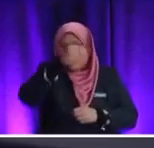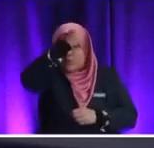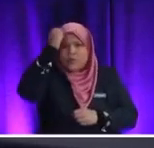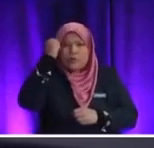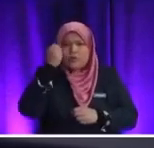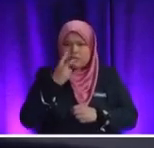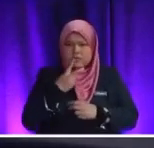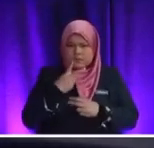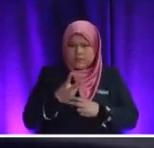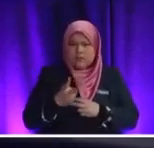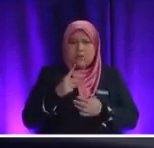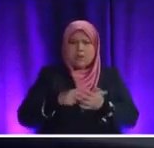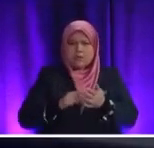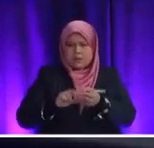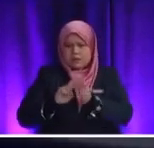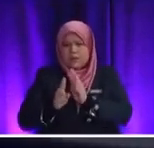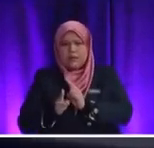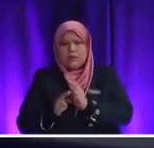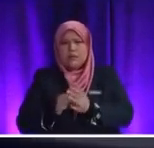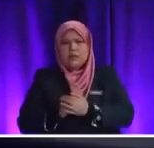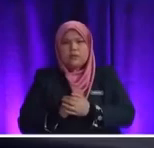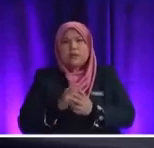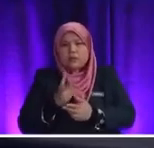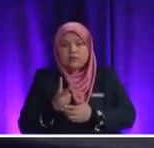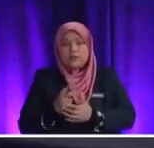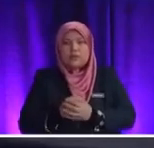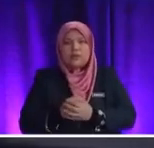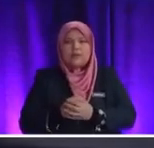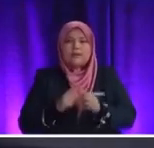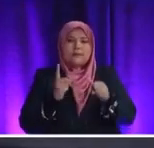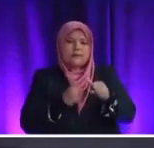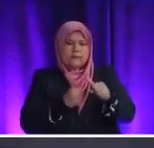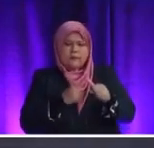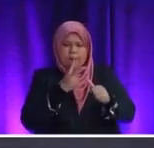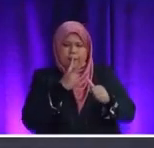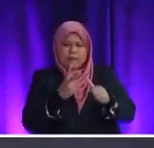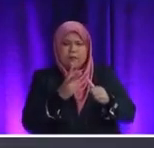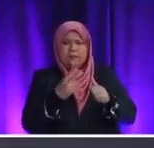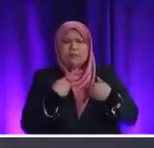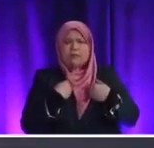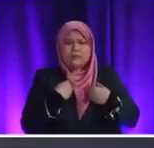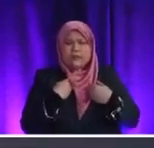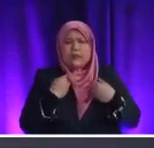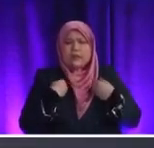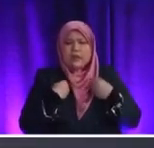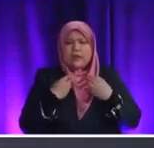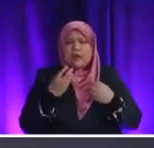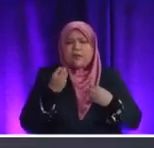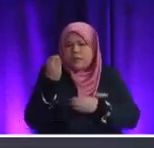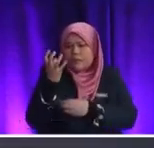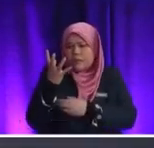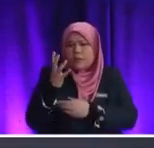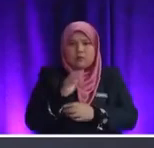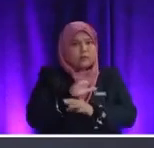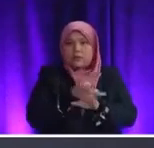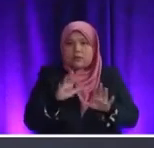Ade nampak Semarang perubahan yang prima sekali Coba tengok yang pertama sekali aku yang saya lihat adalah keadaan Mento itu ya Menthol